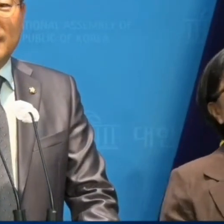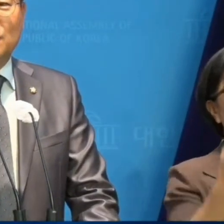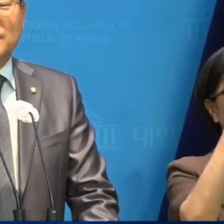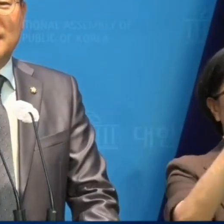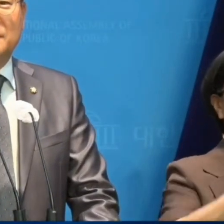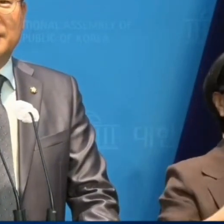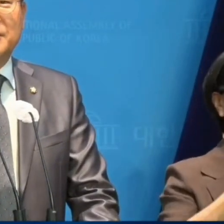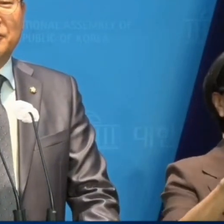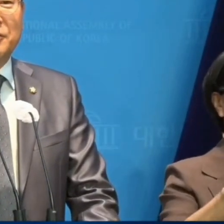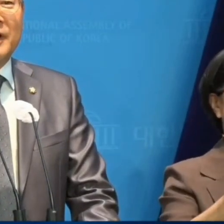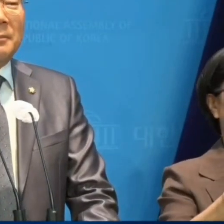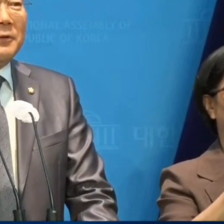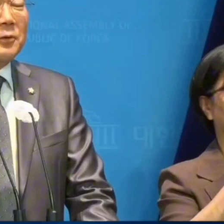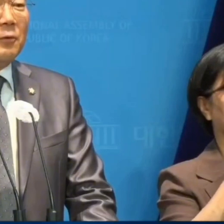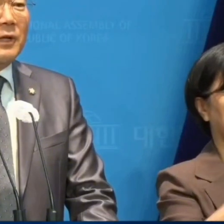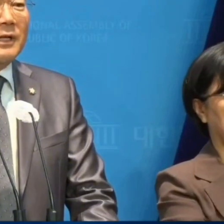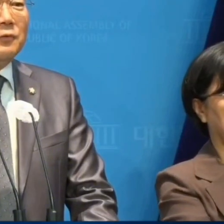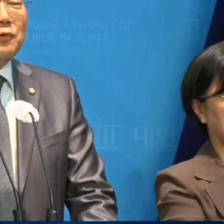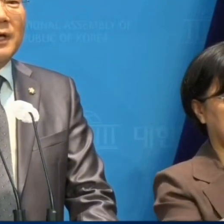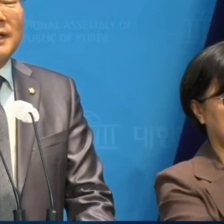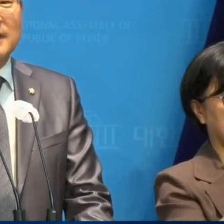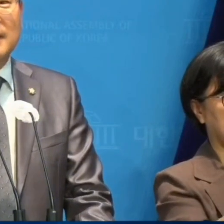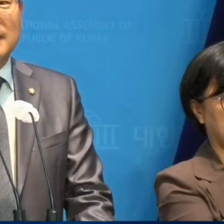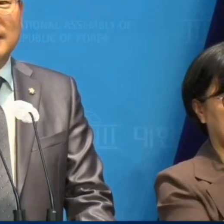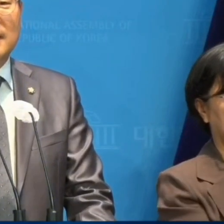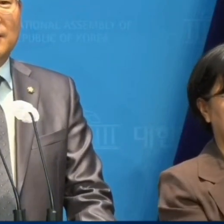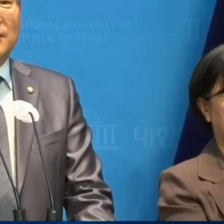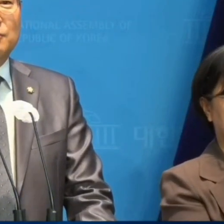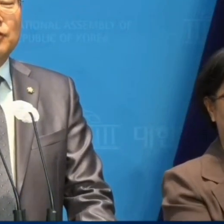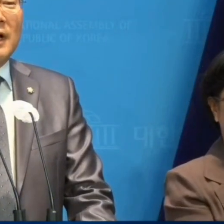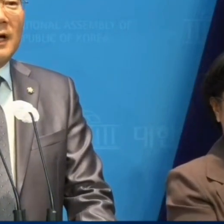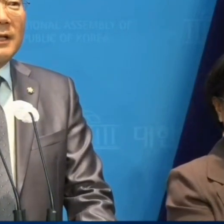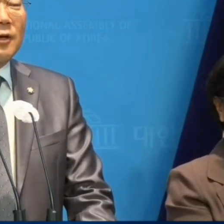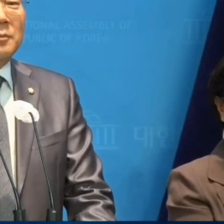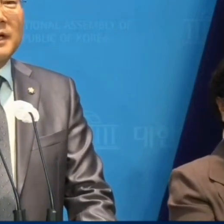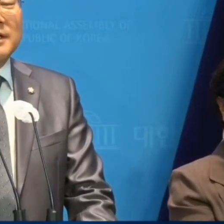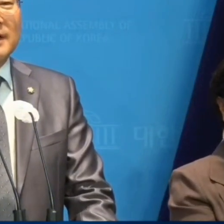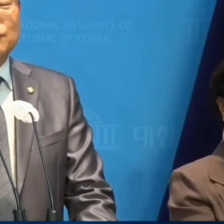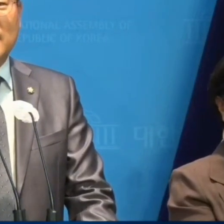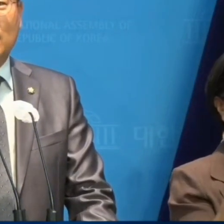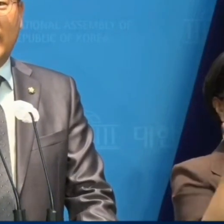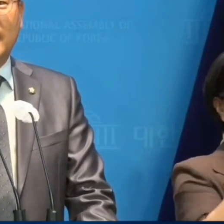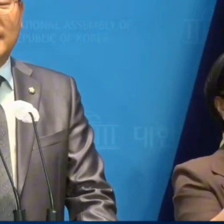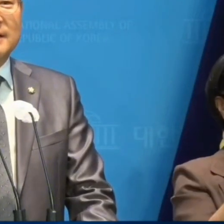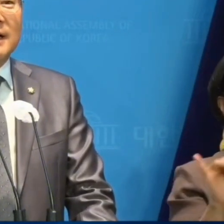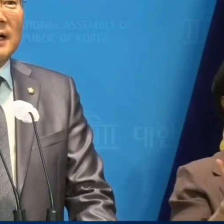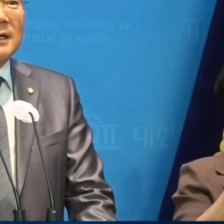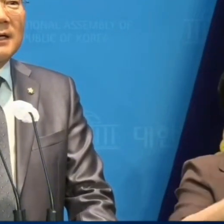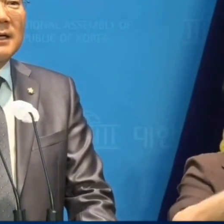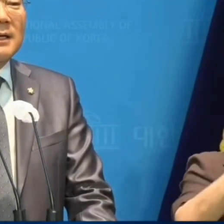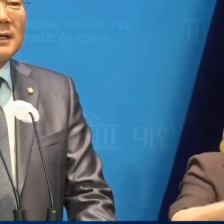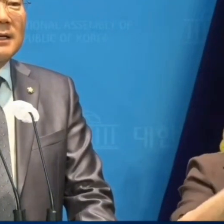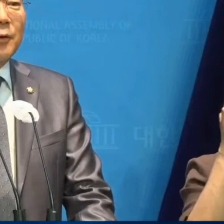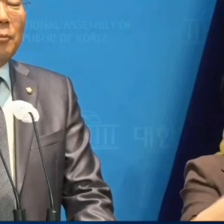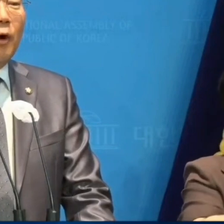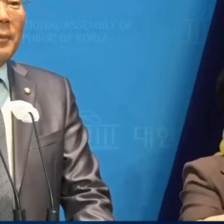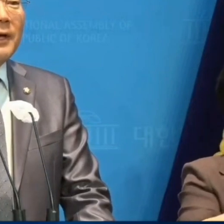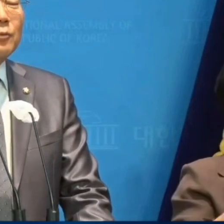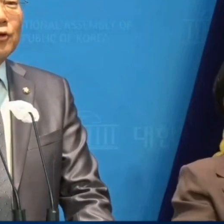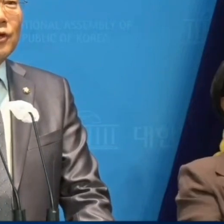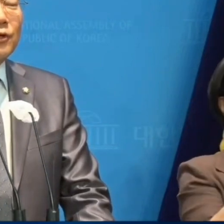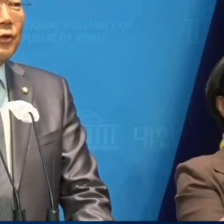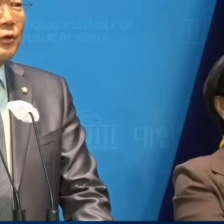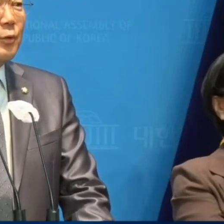검찰 독재 정치 탄압 대책위원회가 발족되고 난 이후에 부당한 검사들의 수사 관행이라든가 그리고